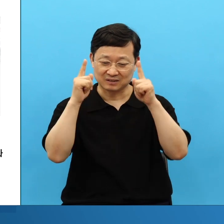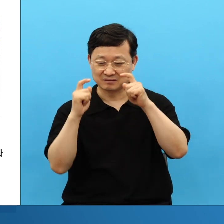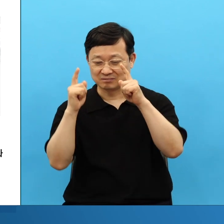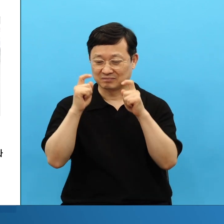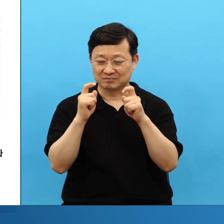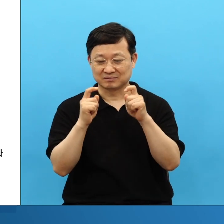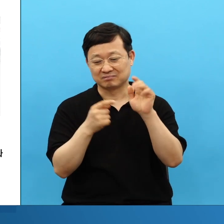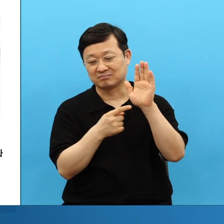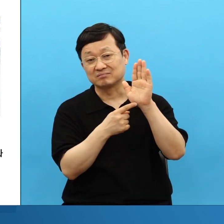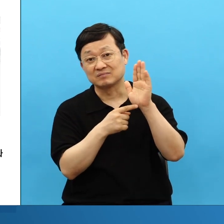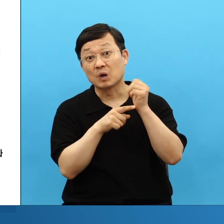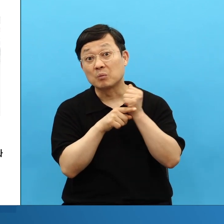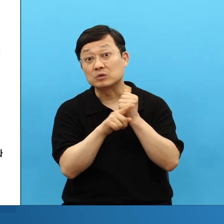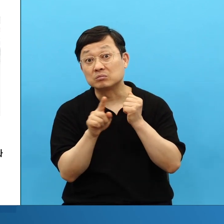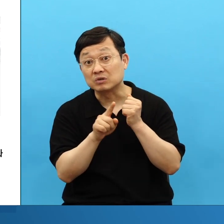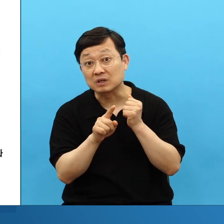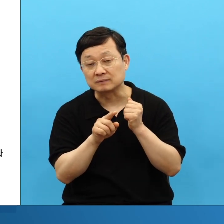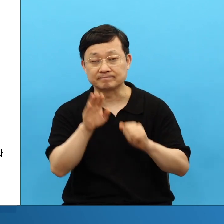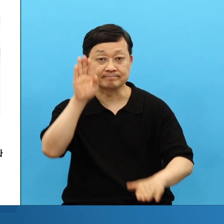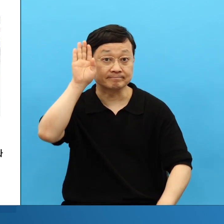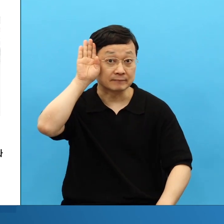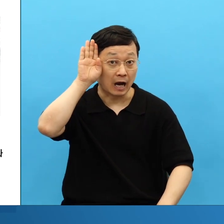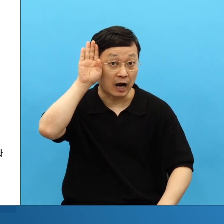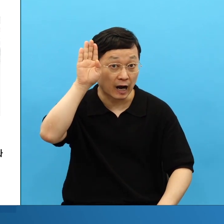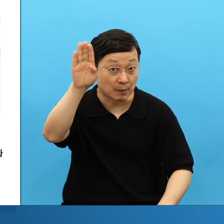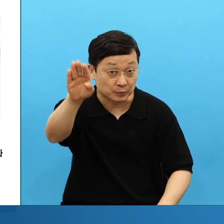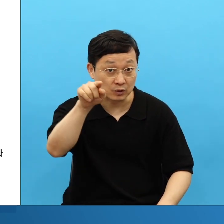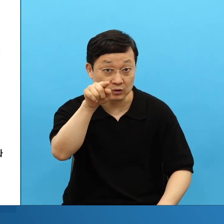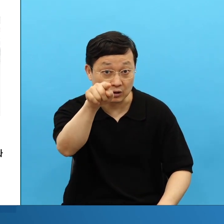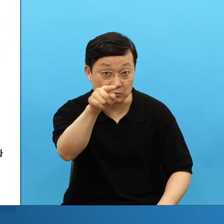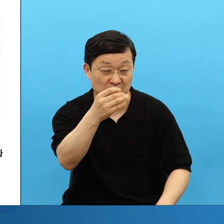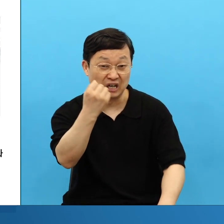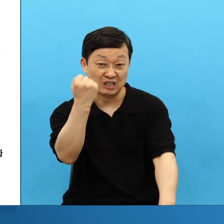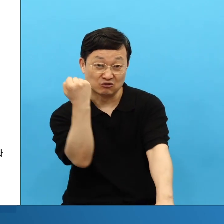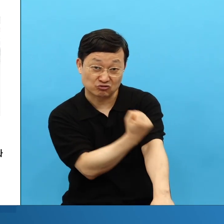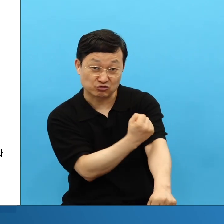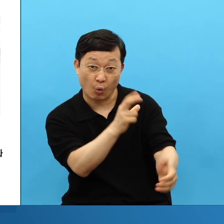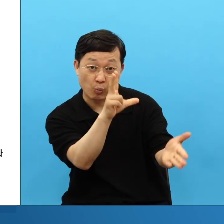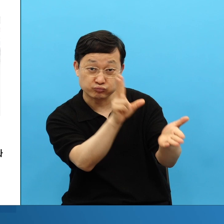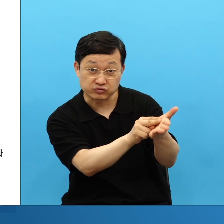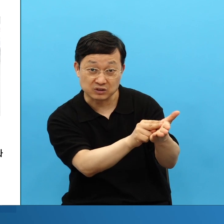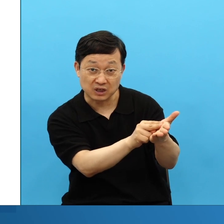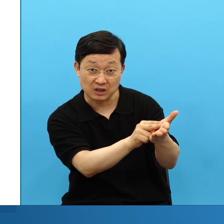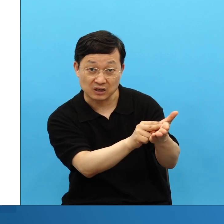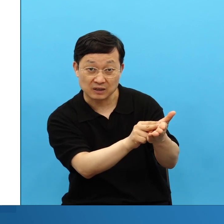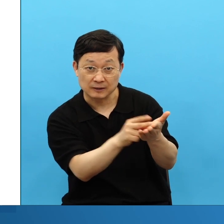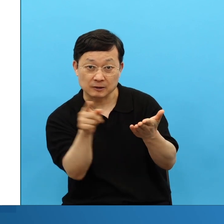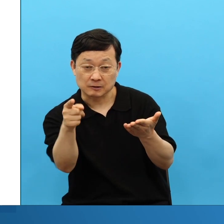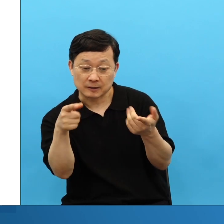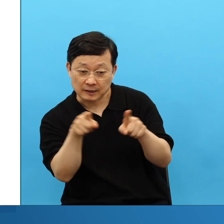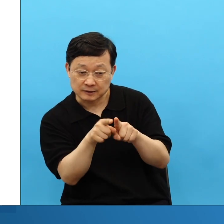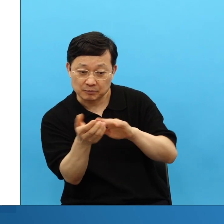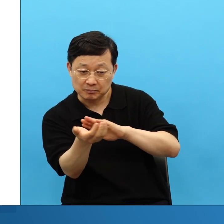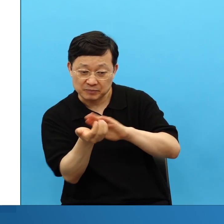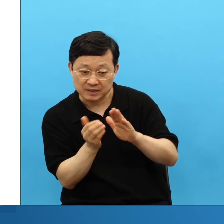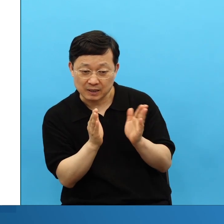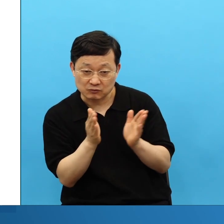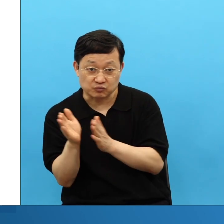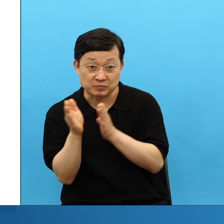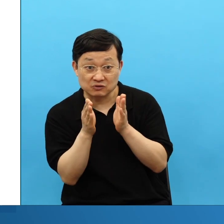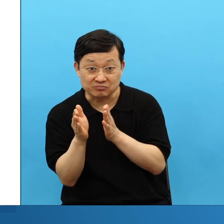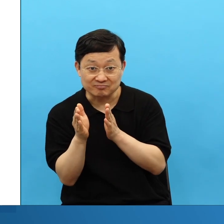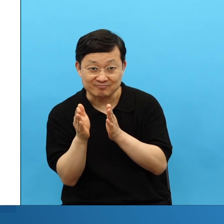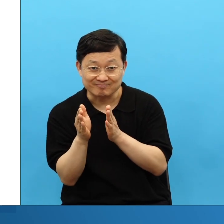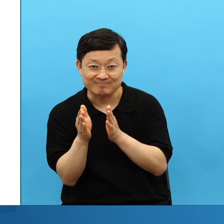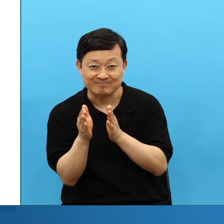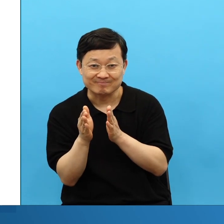것은 저는 앞으로 여러분들이 중독 문제를 가지고 복음 전할 길을 닦고 있는 겁니다. 저